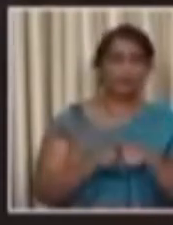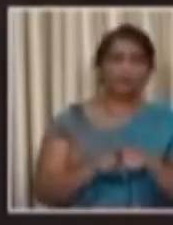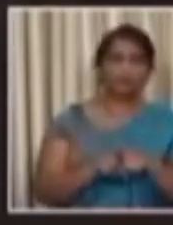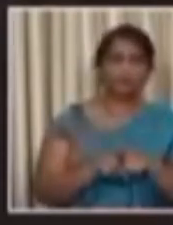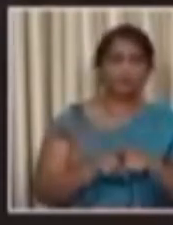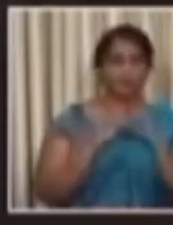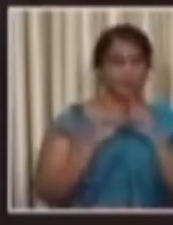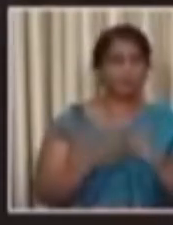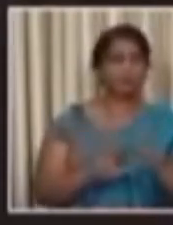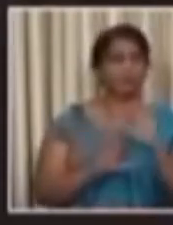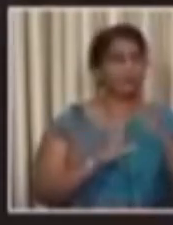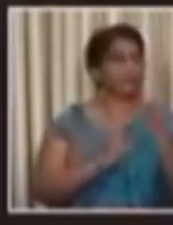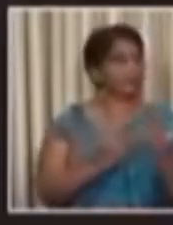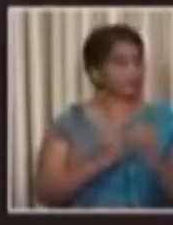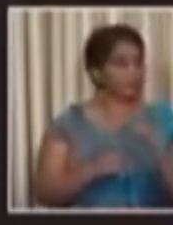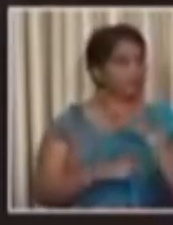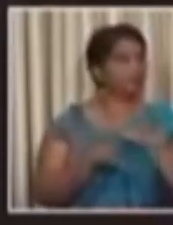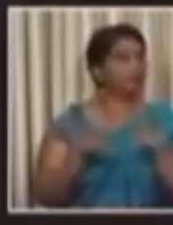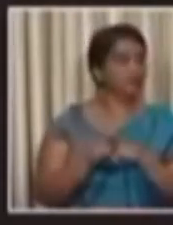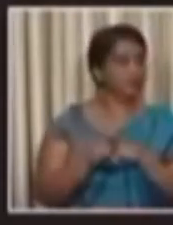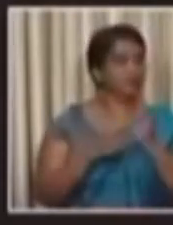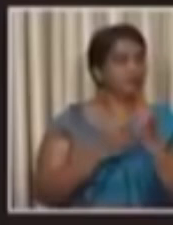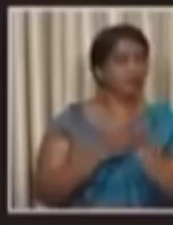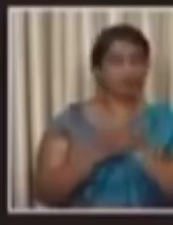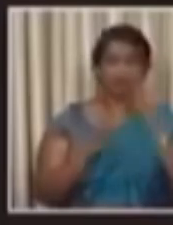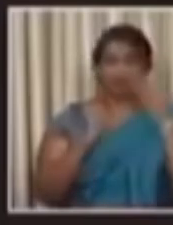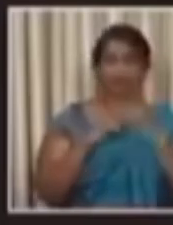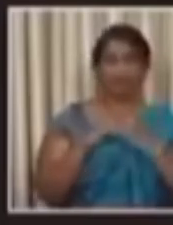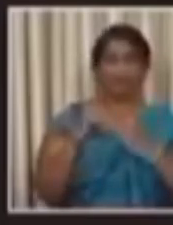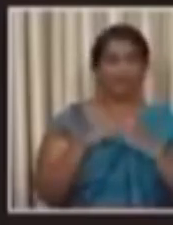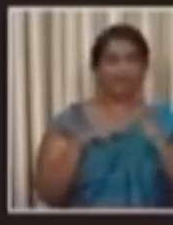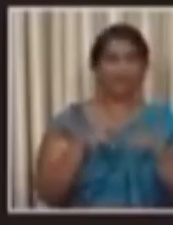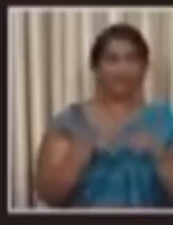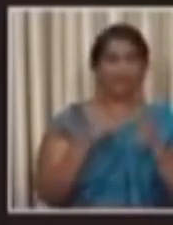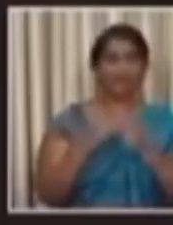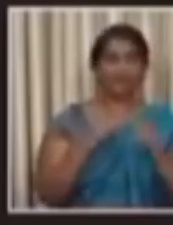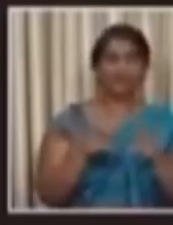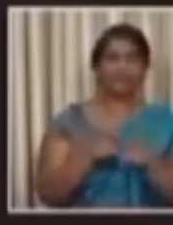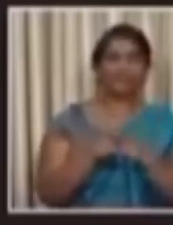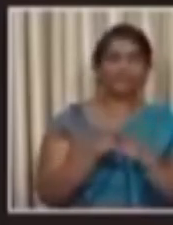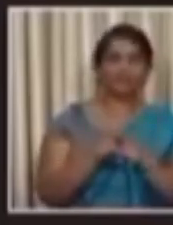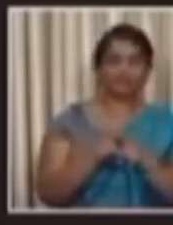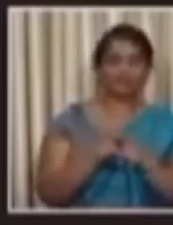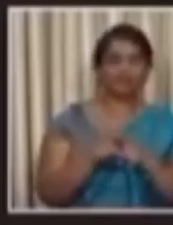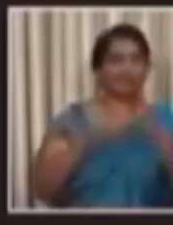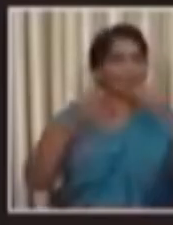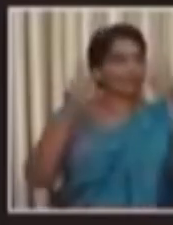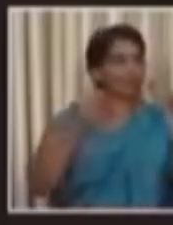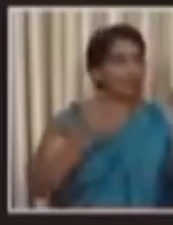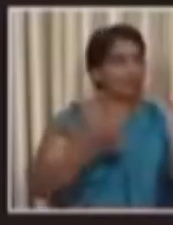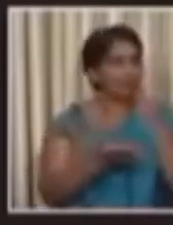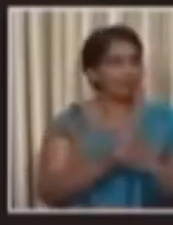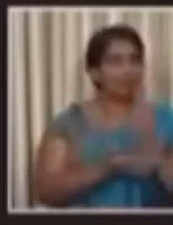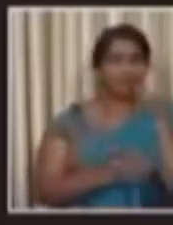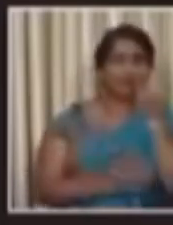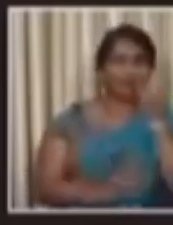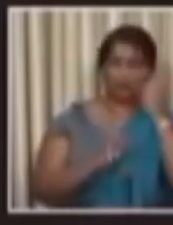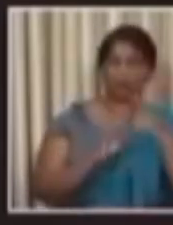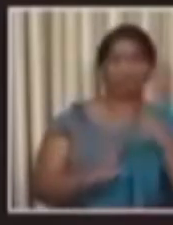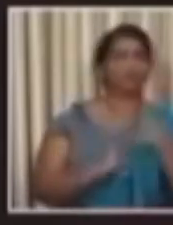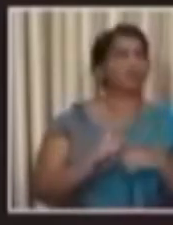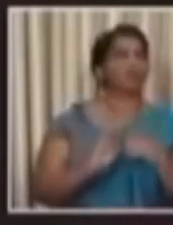අපි පල්මලේ ගත්තේ. එහෙනම් මේ ඔක්කොම විසඳන්න දැන් ඔබ තමුන්නාන්සලා අපිට බාර දීලා තියෙන්නේ අසාධ්‍ය වෙච්ච ලෙඩෙක් බඳු